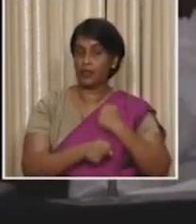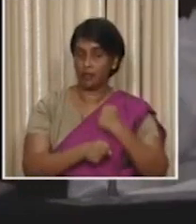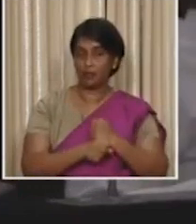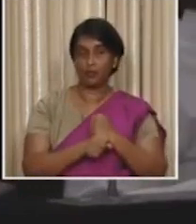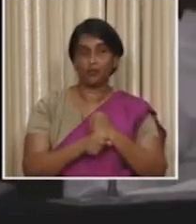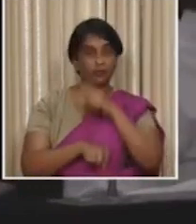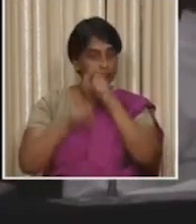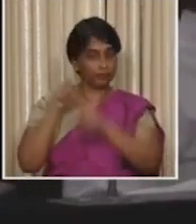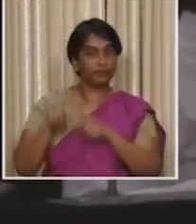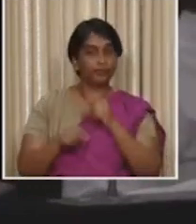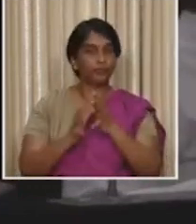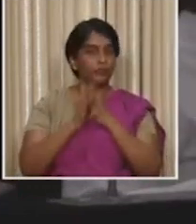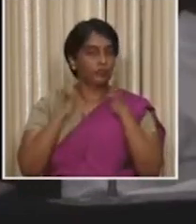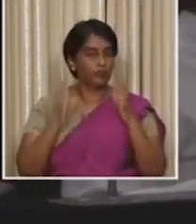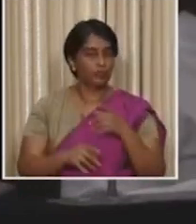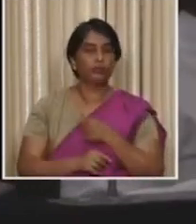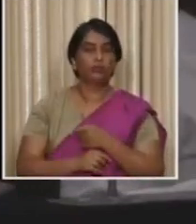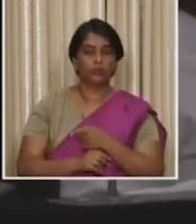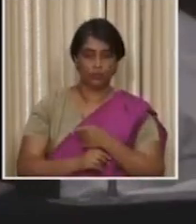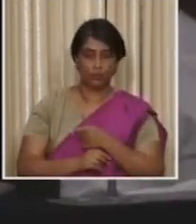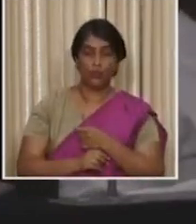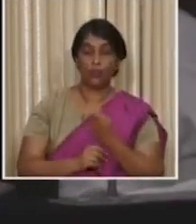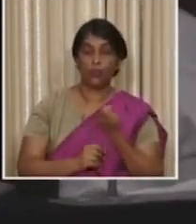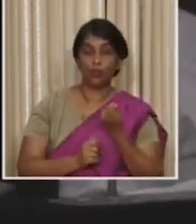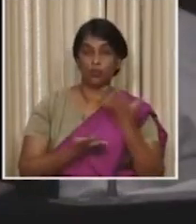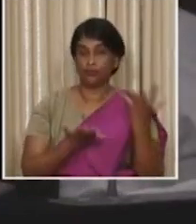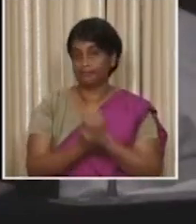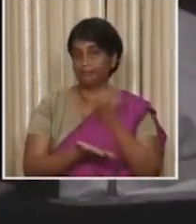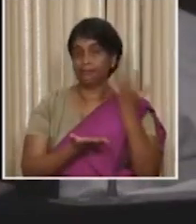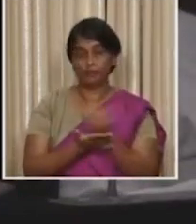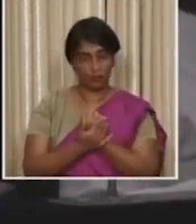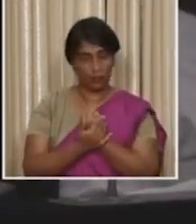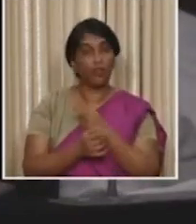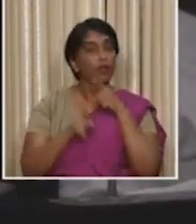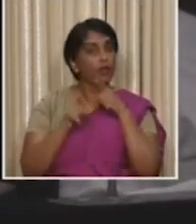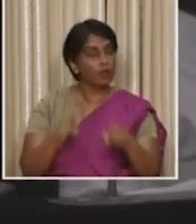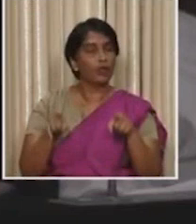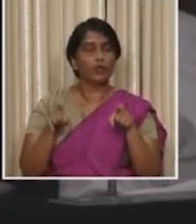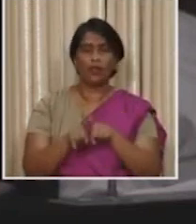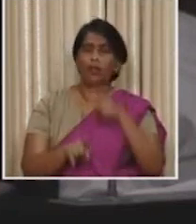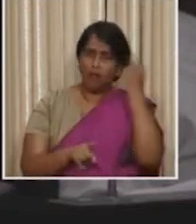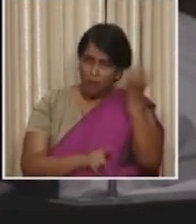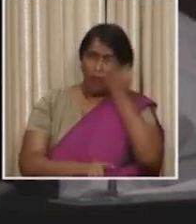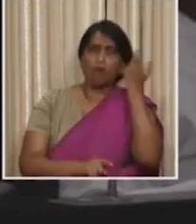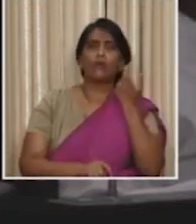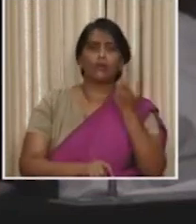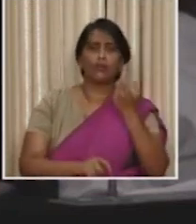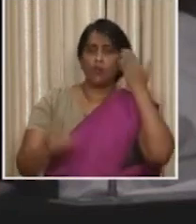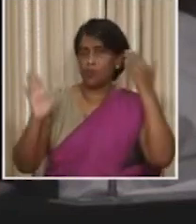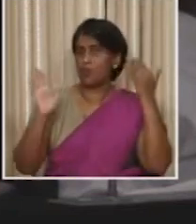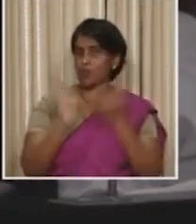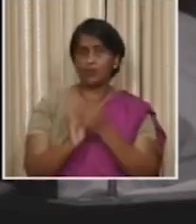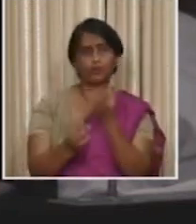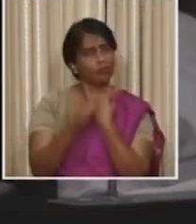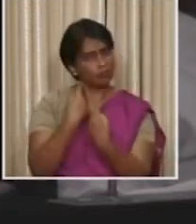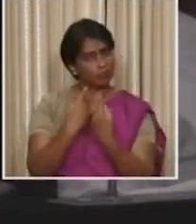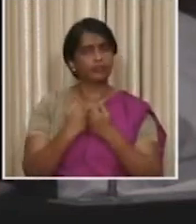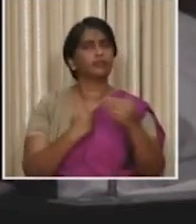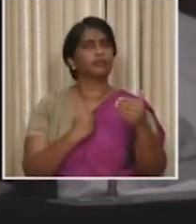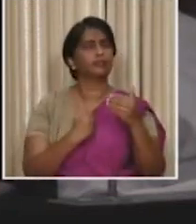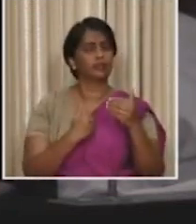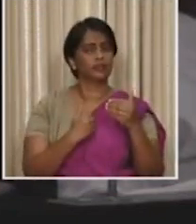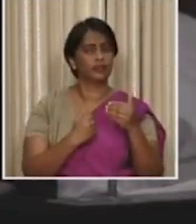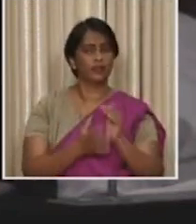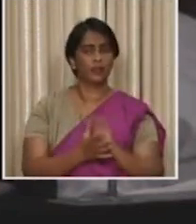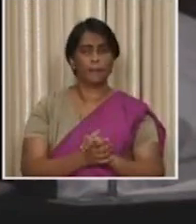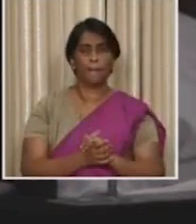இதை விசாரியுங்கள். முதல்ல இந்த நாட்டில் இதற்கான நீதி விசாரணையை கொண்டு வாருங்கள். கொண்டு வந்தால் இந்த நாட்டினுடைய ஊழல் இல்லாமல் போகும். இன்றைக்கும் உகாண்டாவிலும்